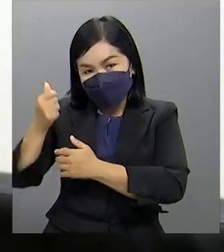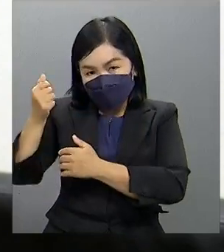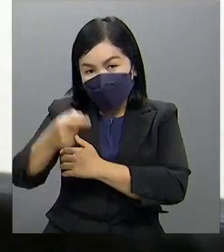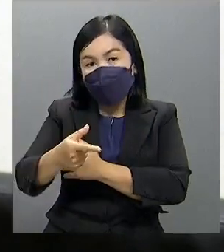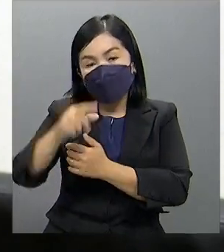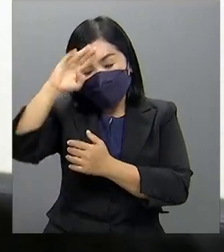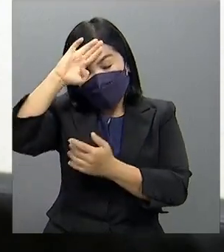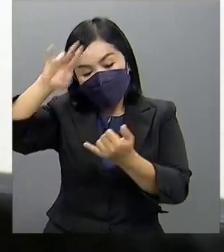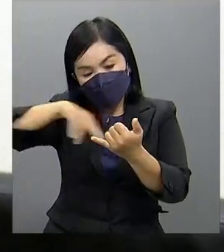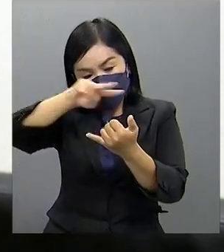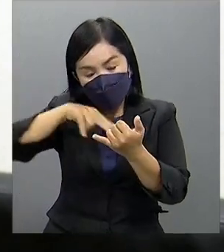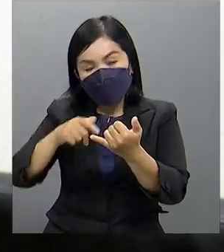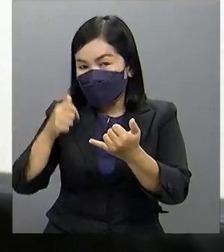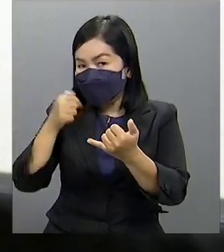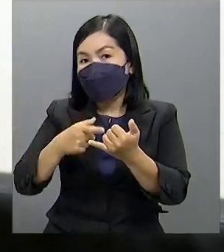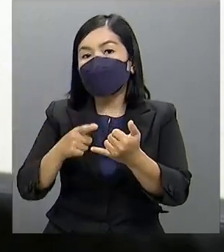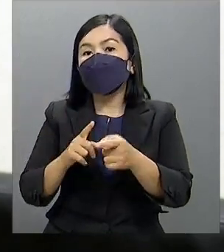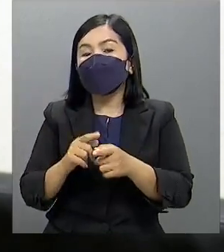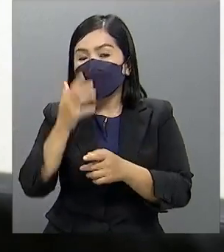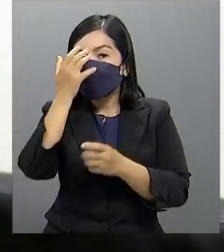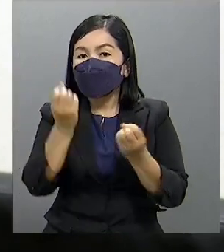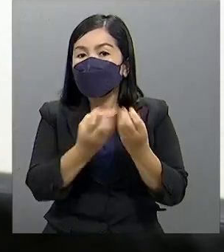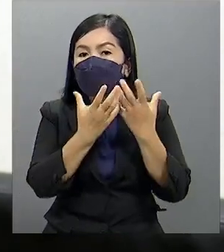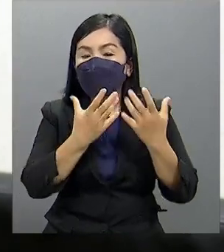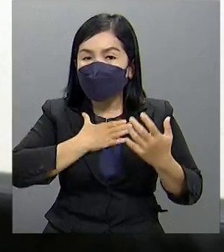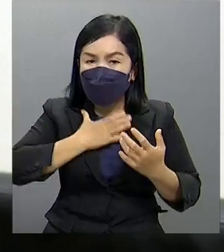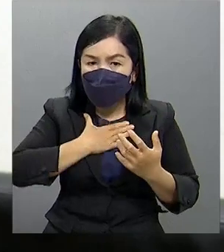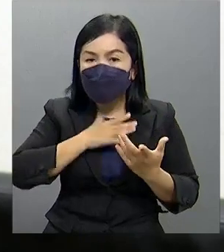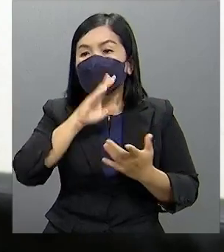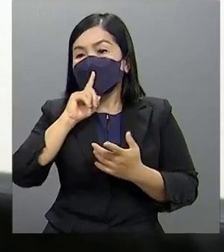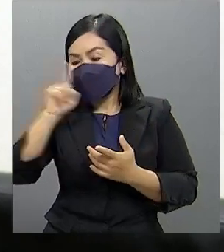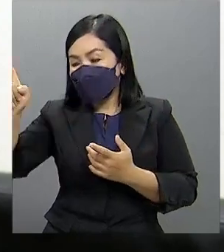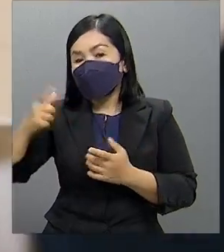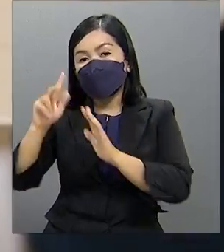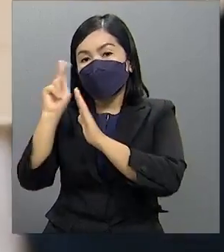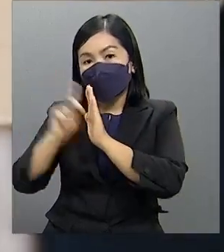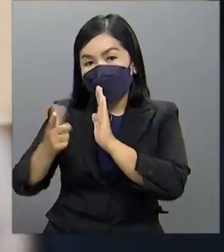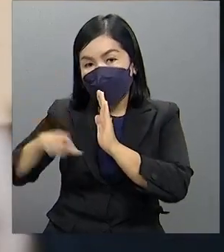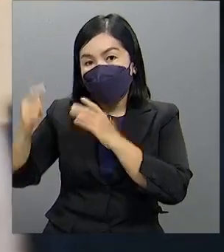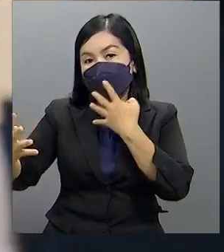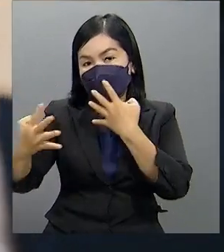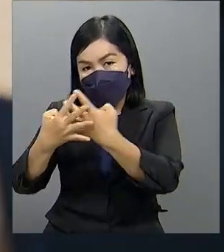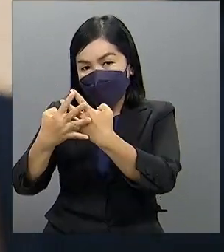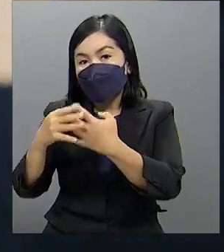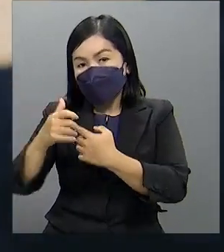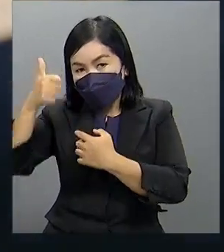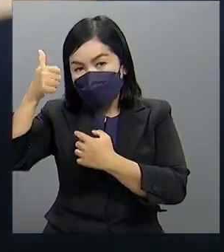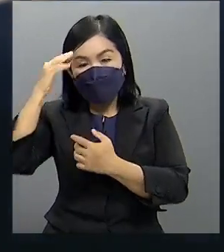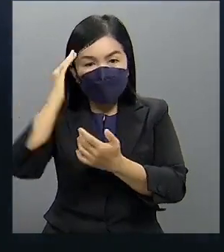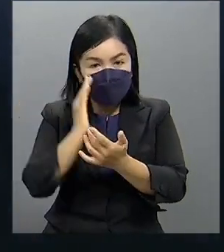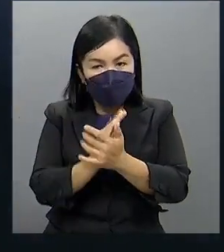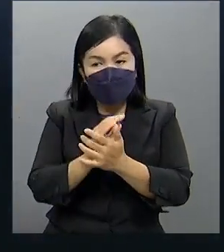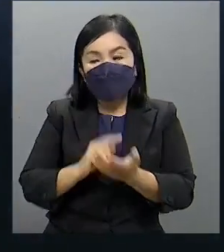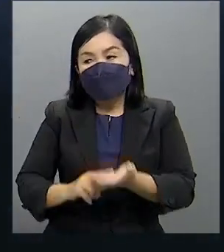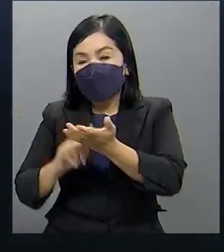ยก็ได้นะครับซึ่งตรงนี้เนี่ยนะถ้าเราดำเนินคดีอาญาไปแล้วเนี่ยเราสามารถบอกพนักงานเจ้าหน้าที่ตำรวจหรือพนักงานอัยการให้เรียกค่าเ